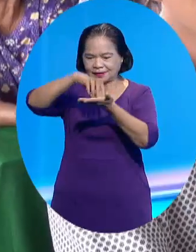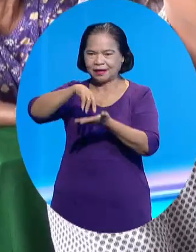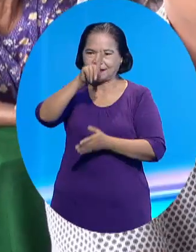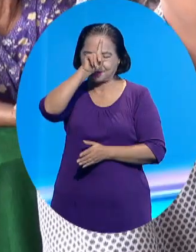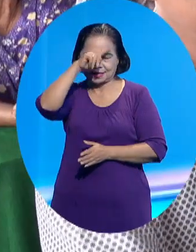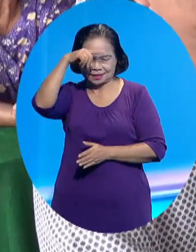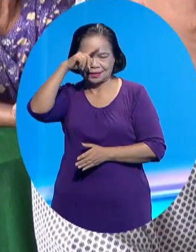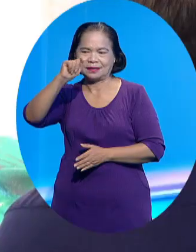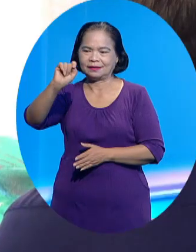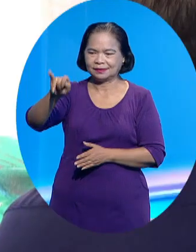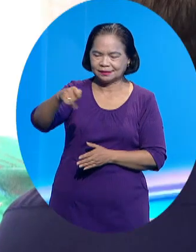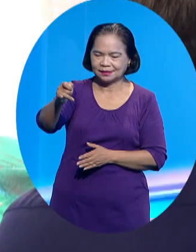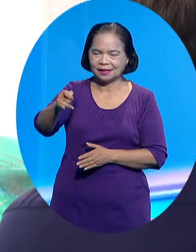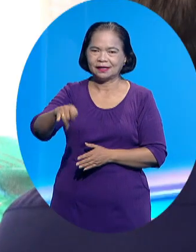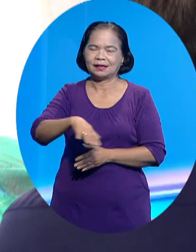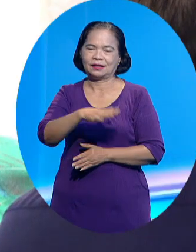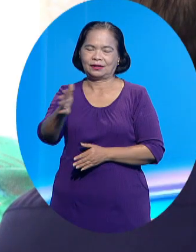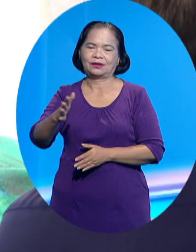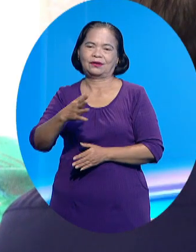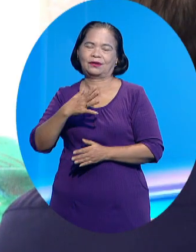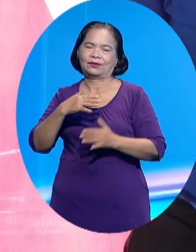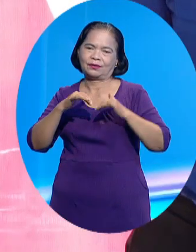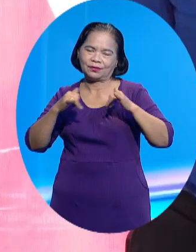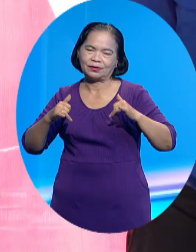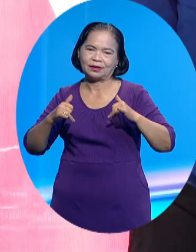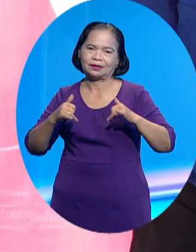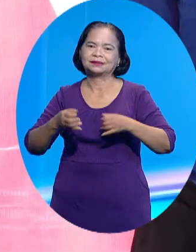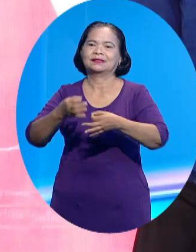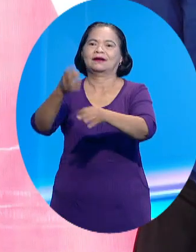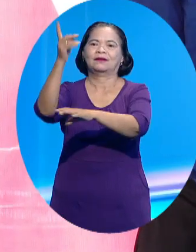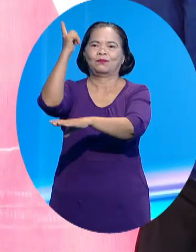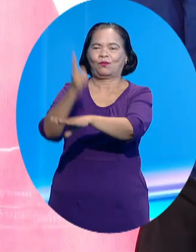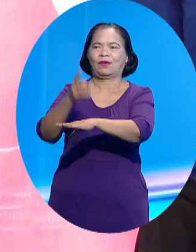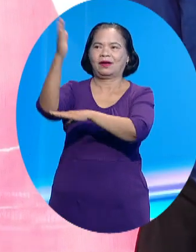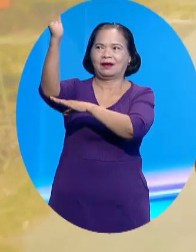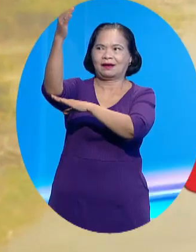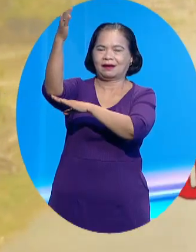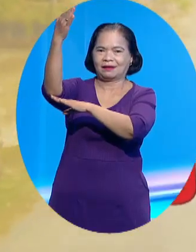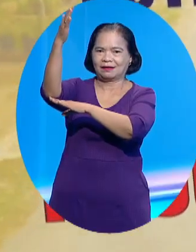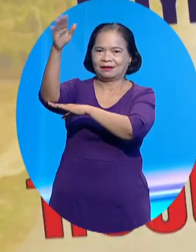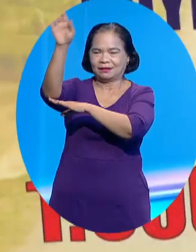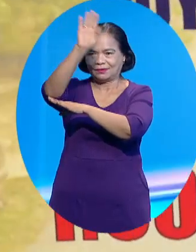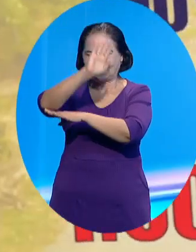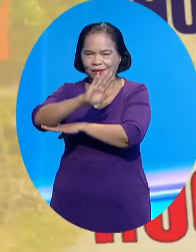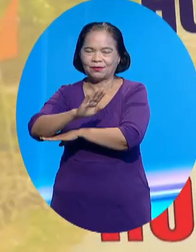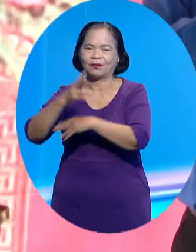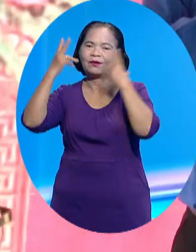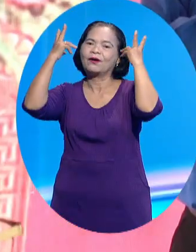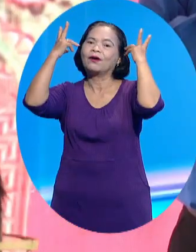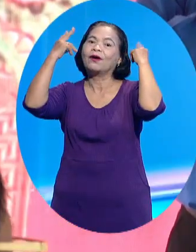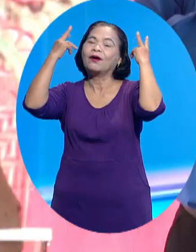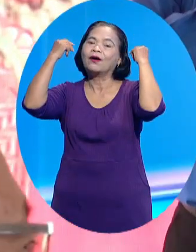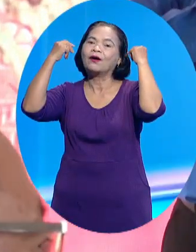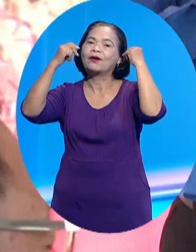trong khuôn khổ chương trình Đoàn Thanh niên báo người lao động trao tặng 1.000 lá cờ tổ quốc cho huyện đoàn Giồng Trôm và một tivi 55 inch